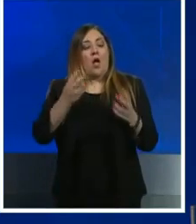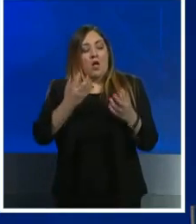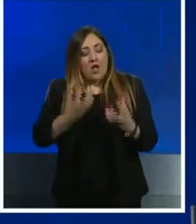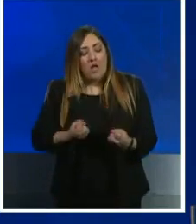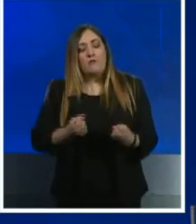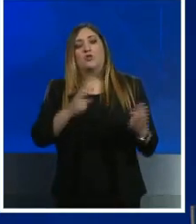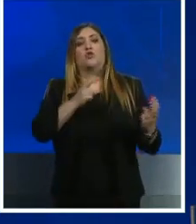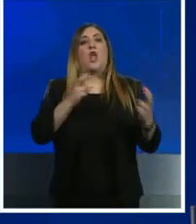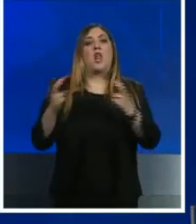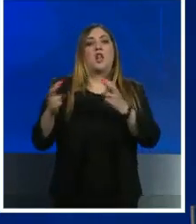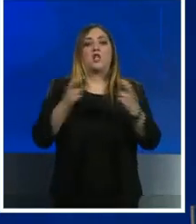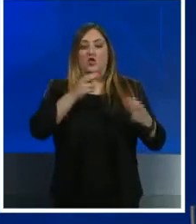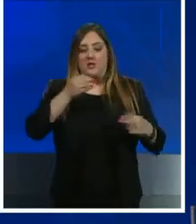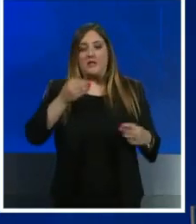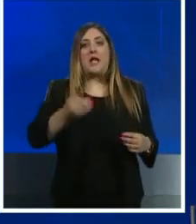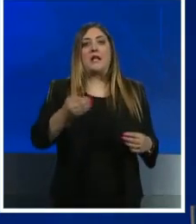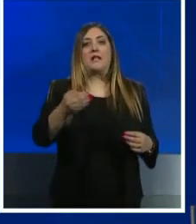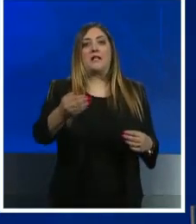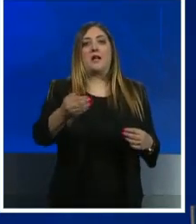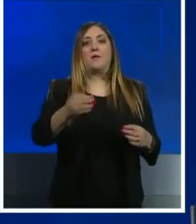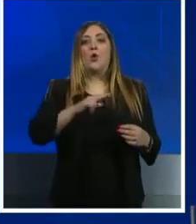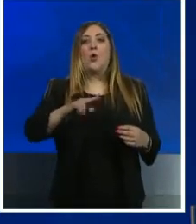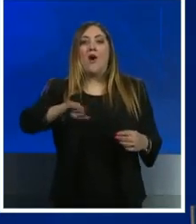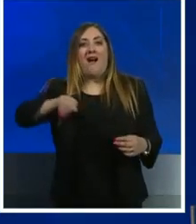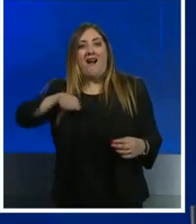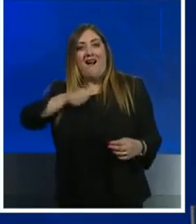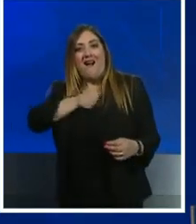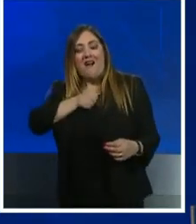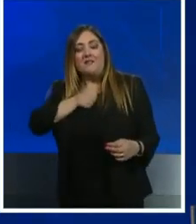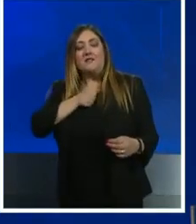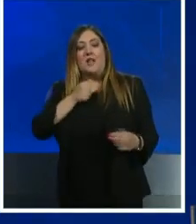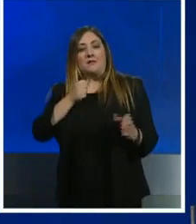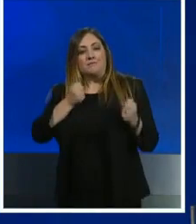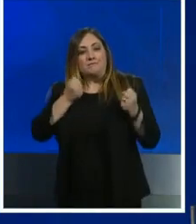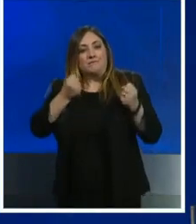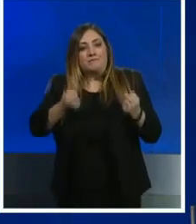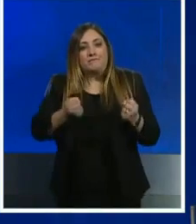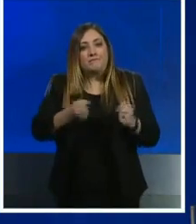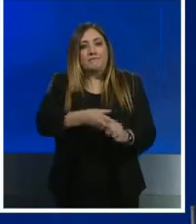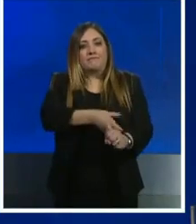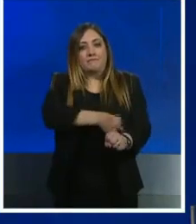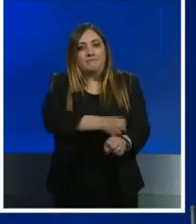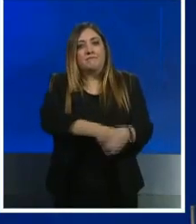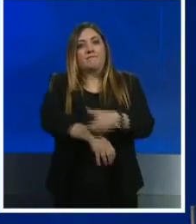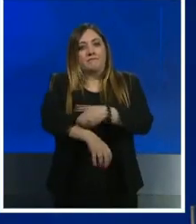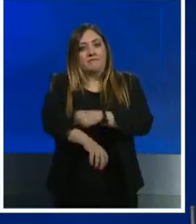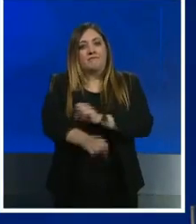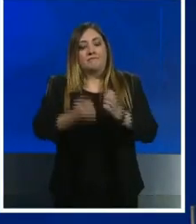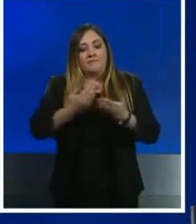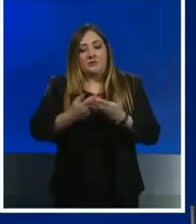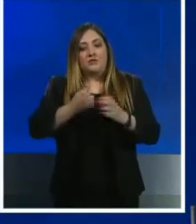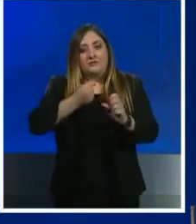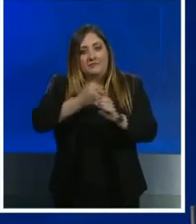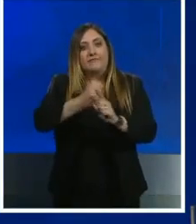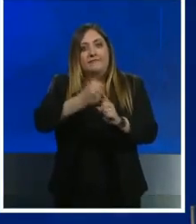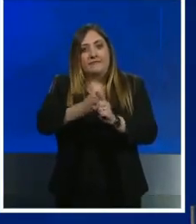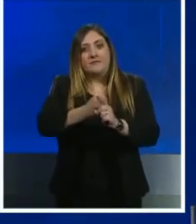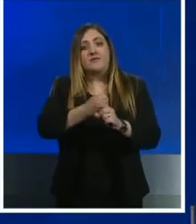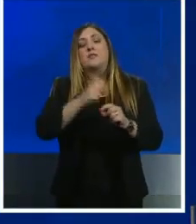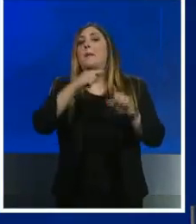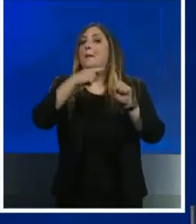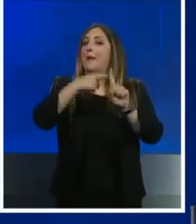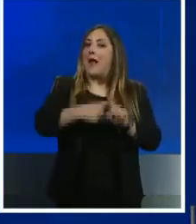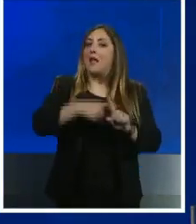qudiema u rridu kunu aħna li nagħmlu ħilitna biex mhux biss